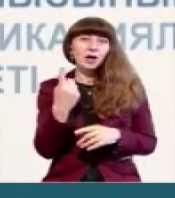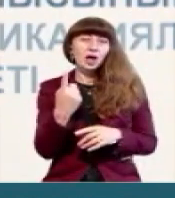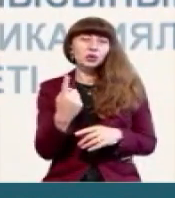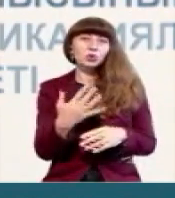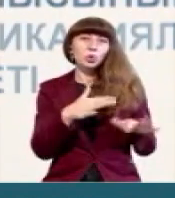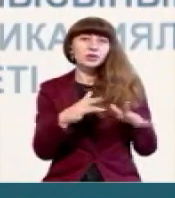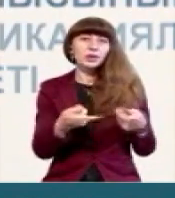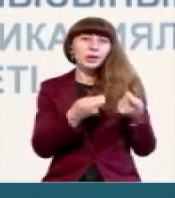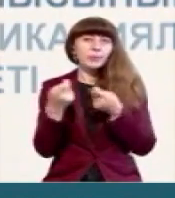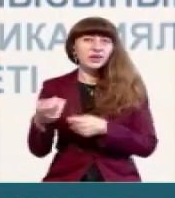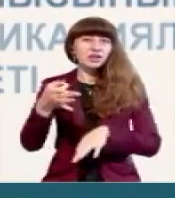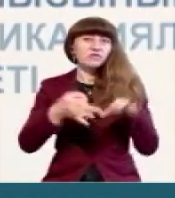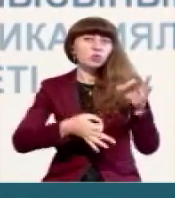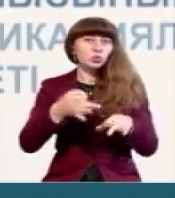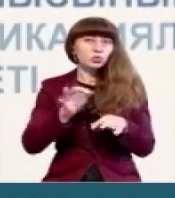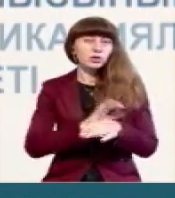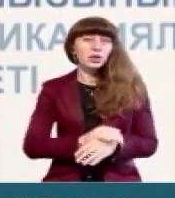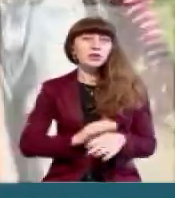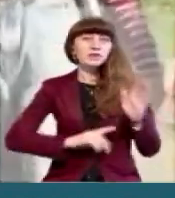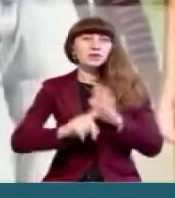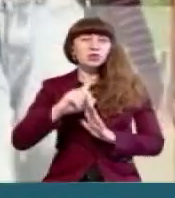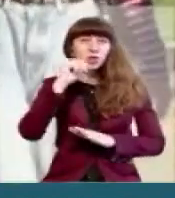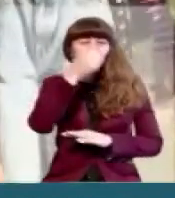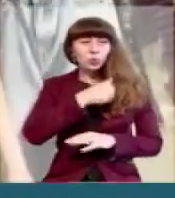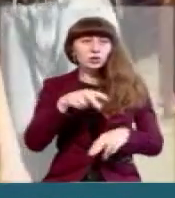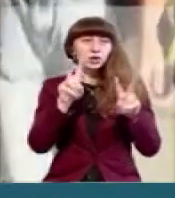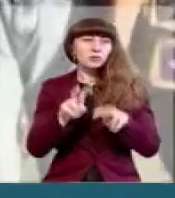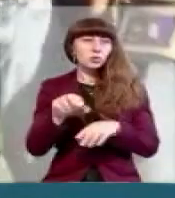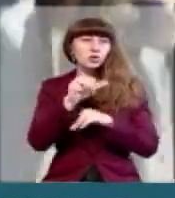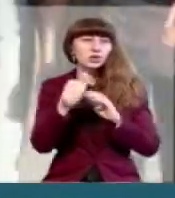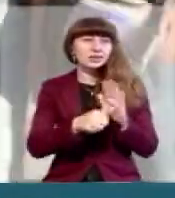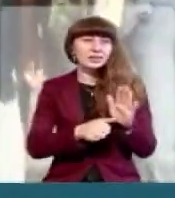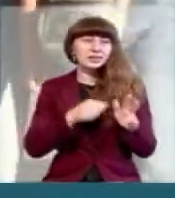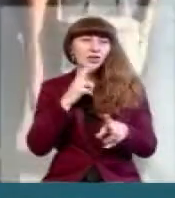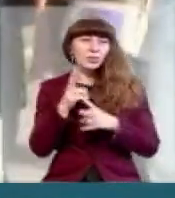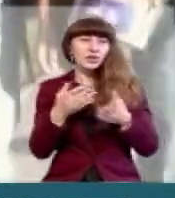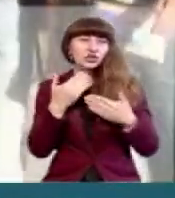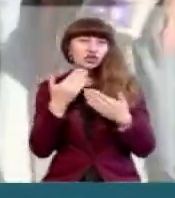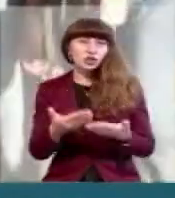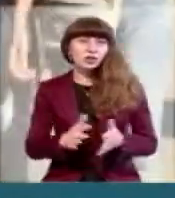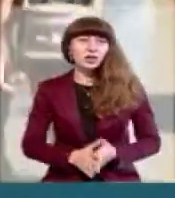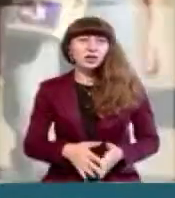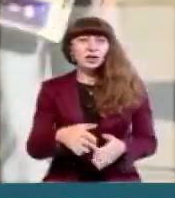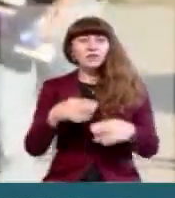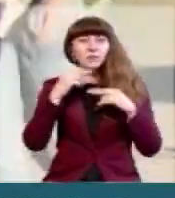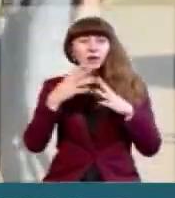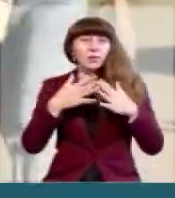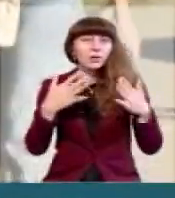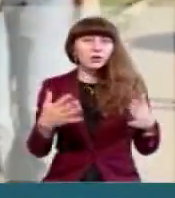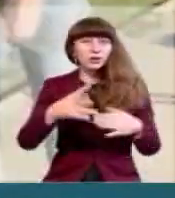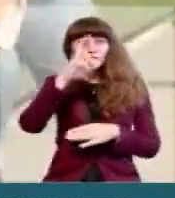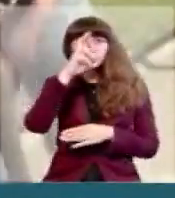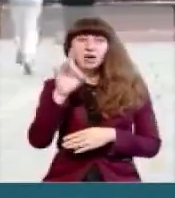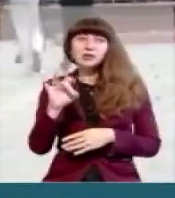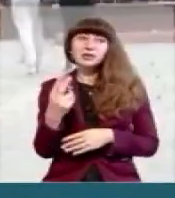қызмет стандарттарының талаптарына сәйкес келмеу. Спикер білім беру ұйымдарында мемлекеттік аттестаттауды өткізуге ерекше назар аударды.